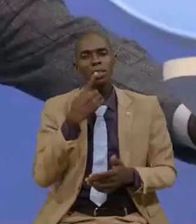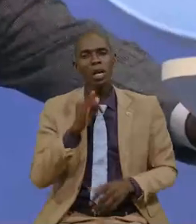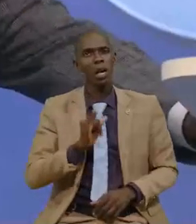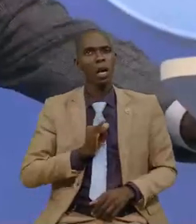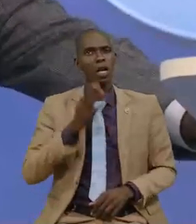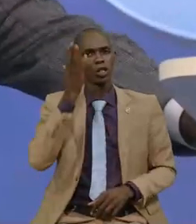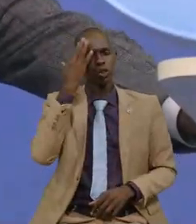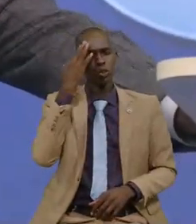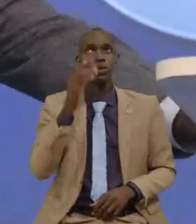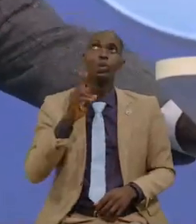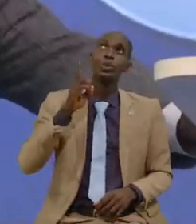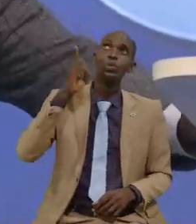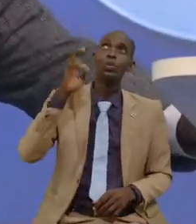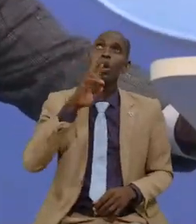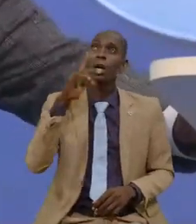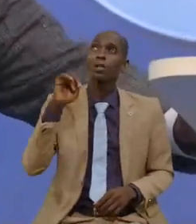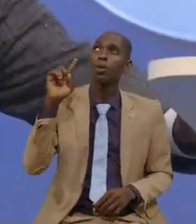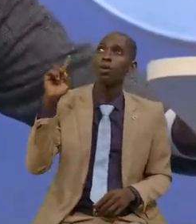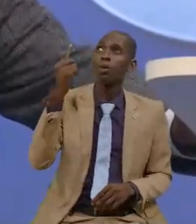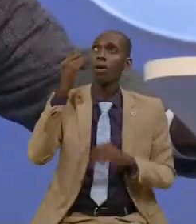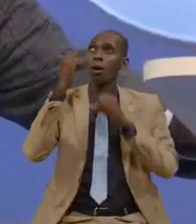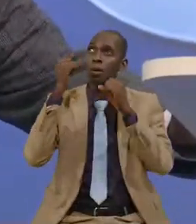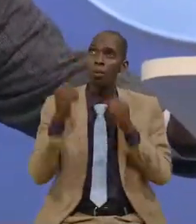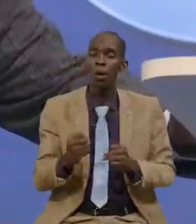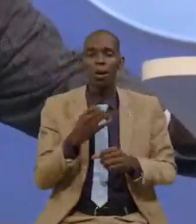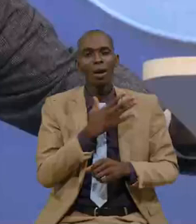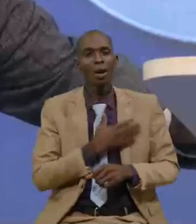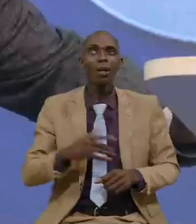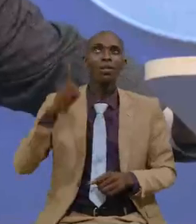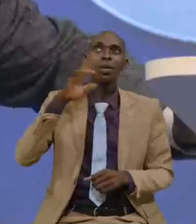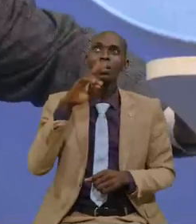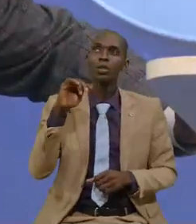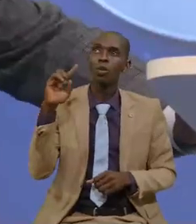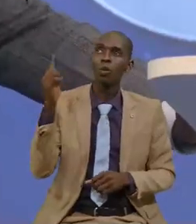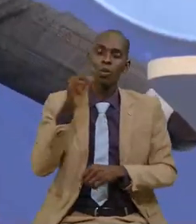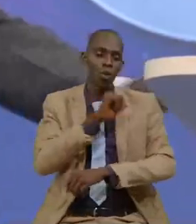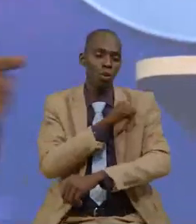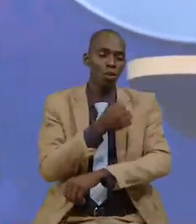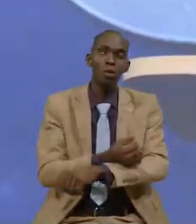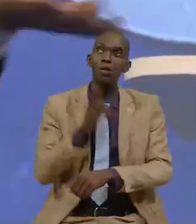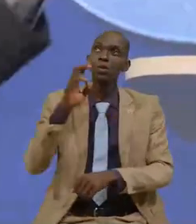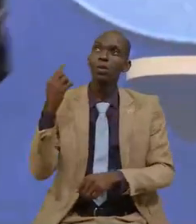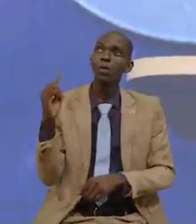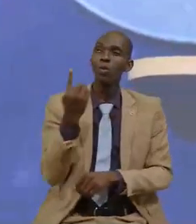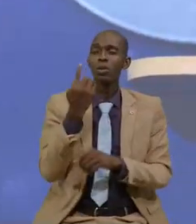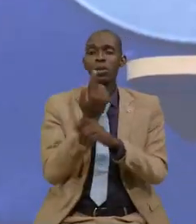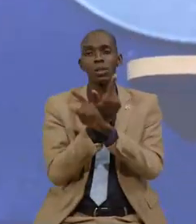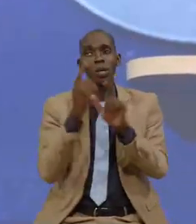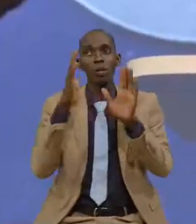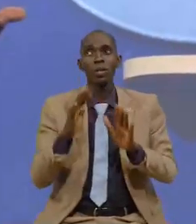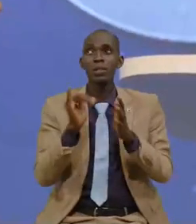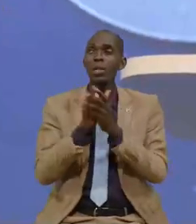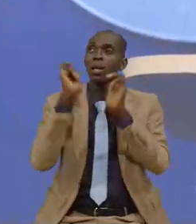quiconque dit, je sais que tu es la seule puissance, la seule autorité et le